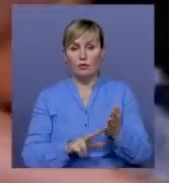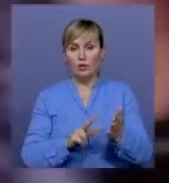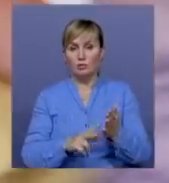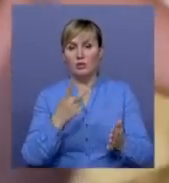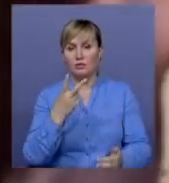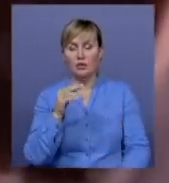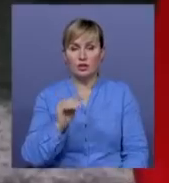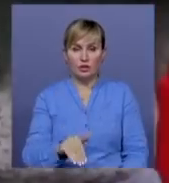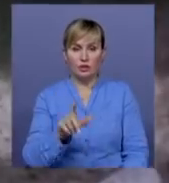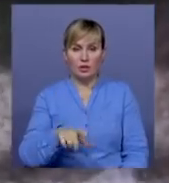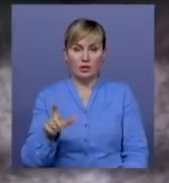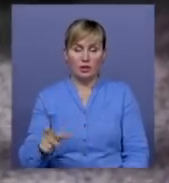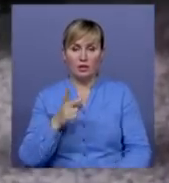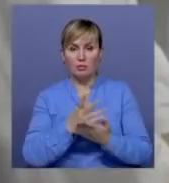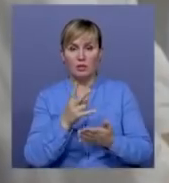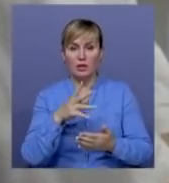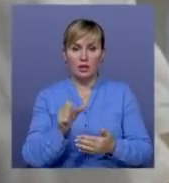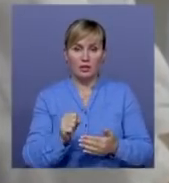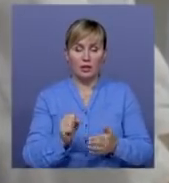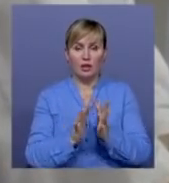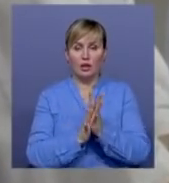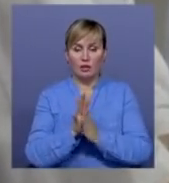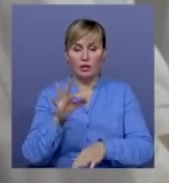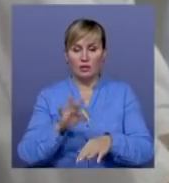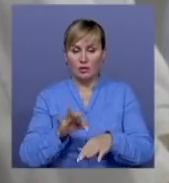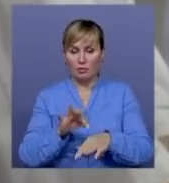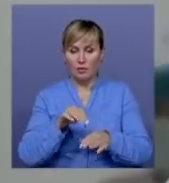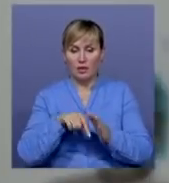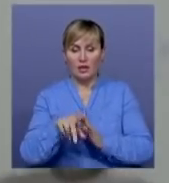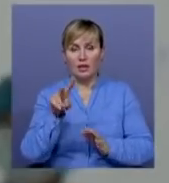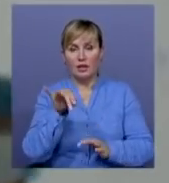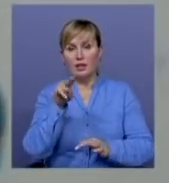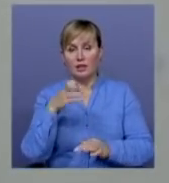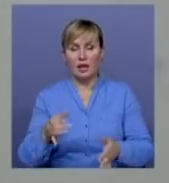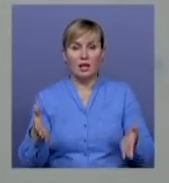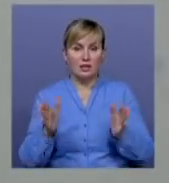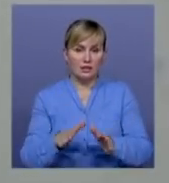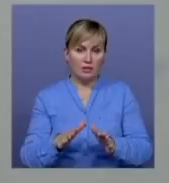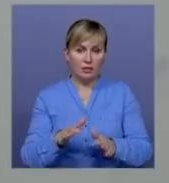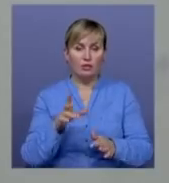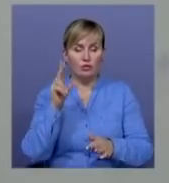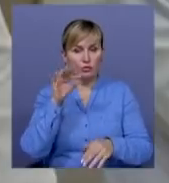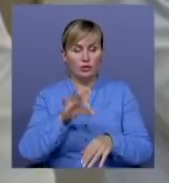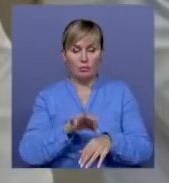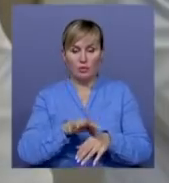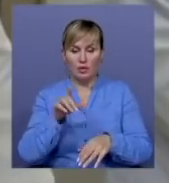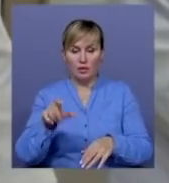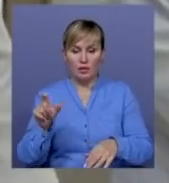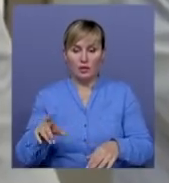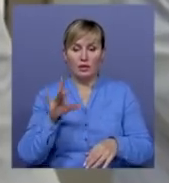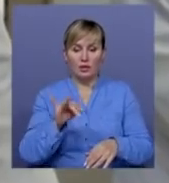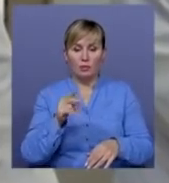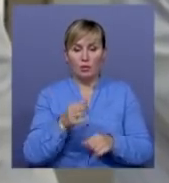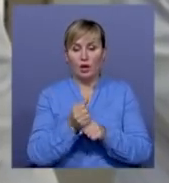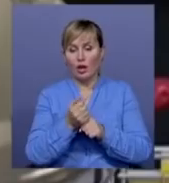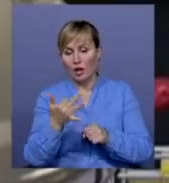тысячи человек. Несмотря на стремительный рост заболевших в Европе, Китай все еще остается лидером по числу заболеваний. Между тем, по